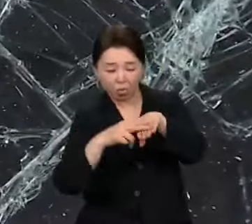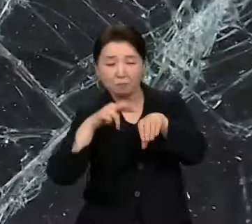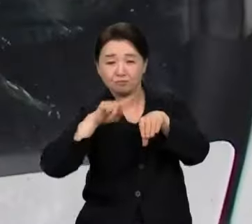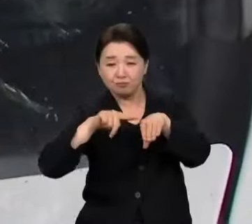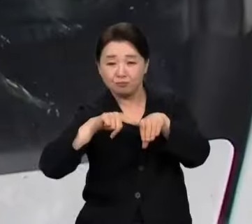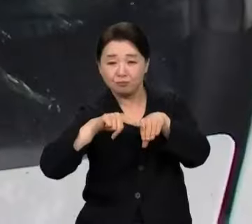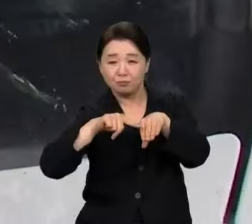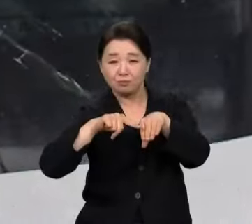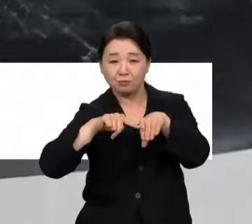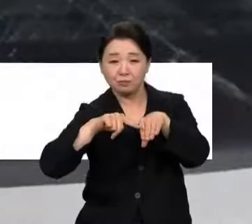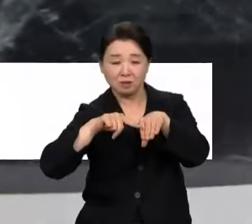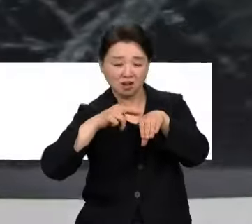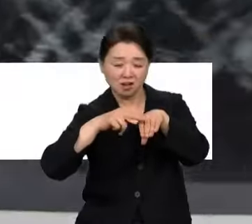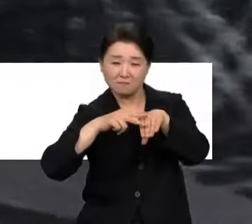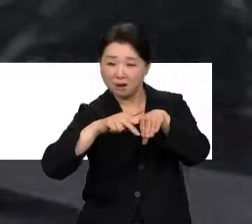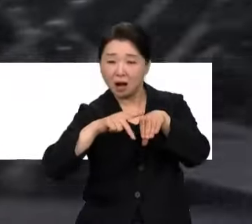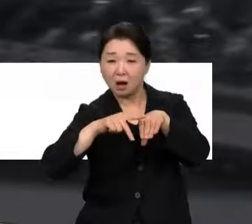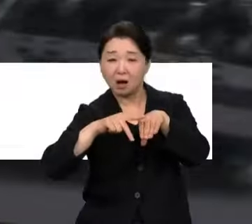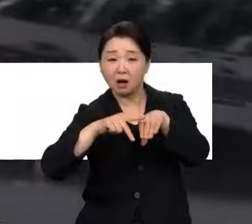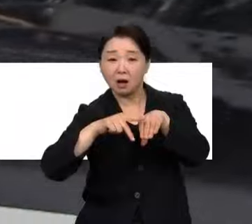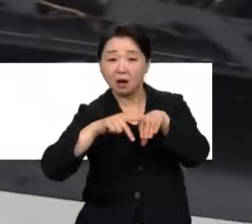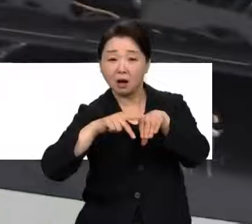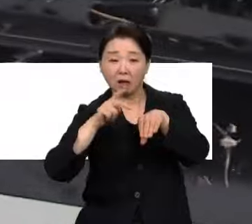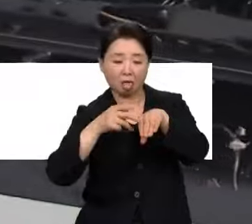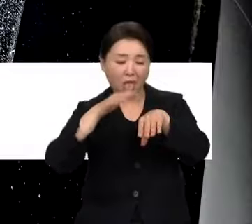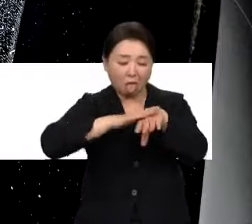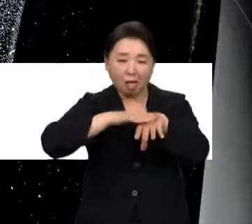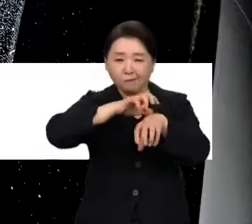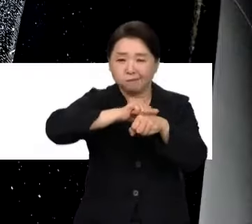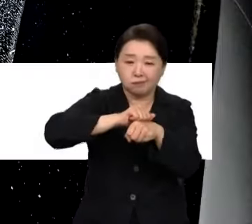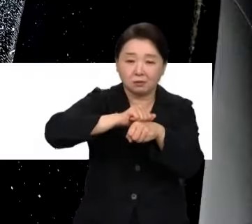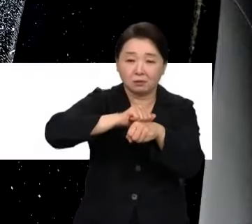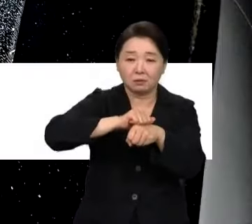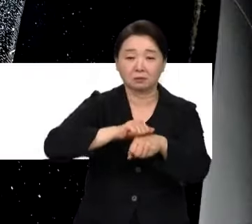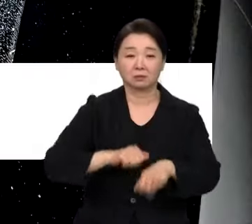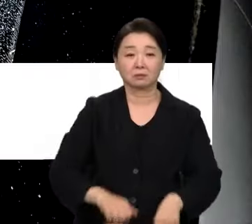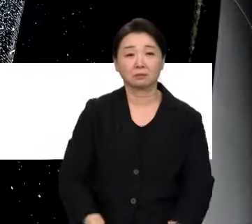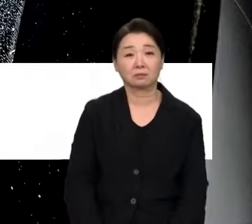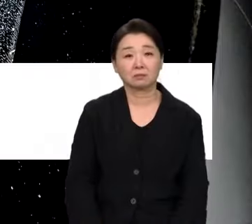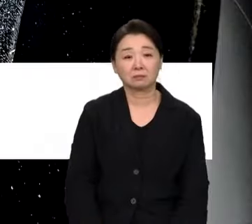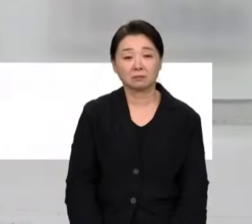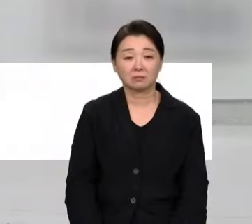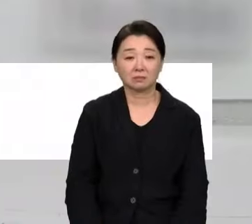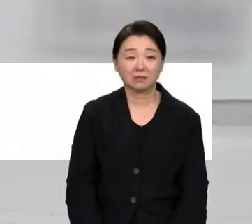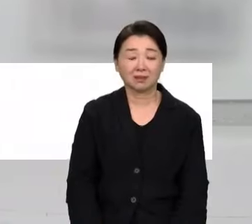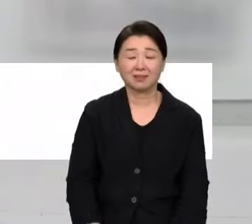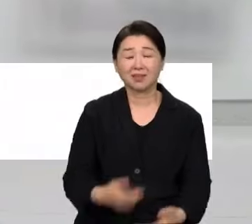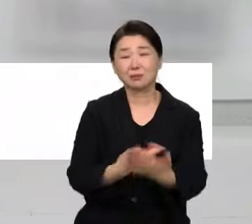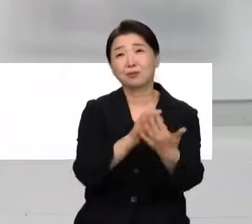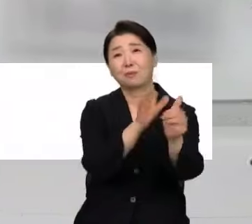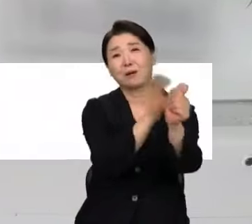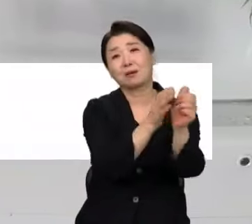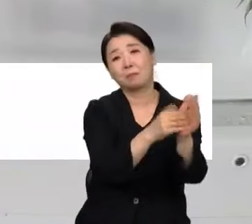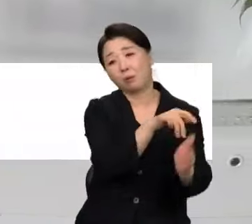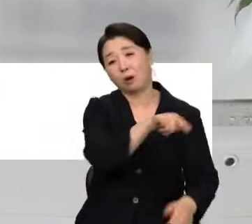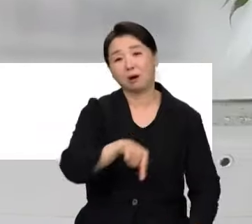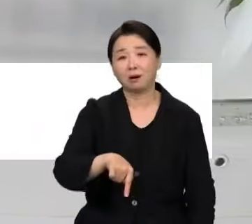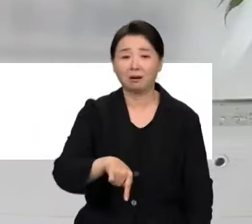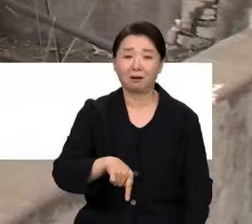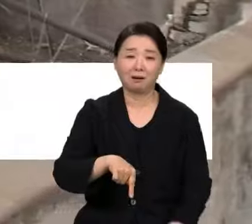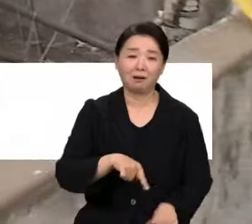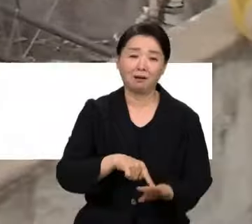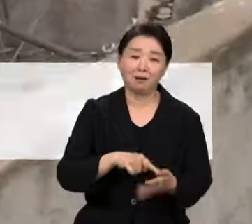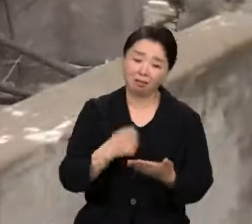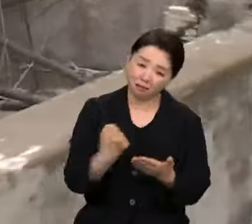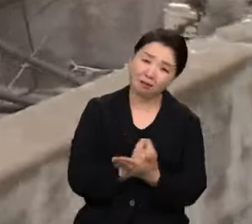덮쳤습니다. 유리도 파손되고 지붕도 찌그러지고 그래서 이제 전기공장에 해를 막히고 이제 지금 막 들어오면서